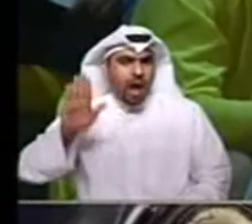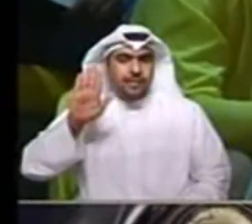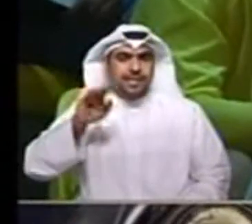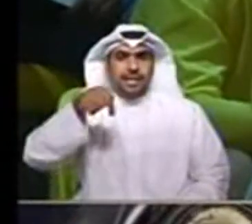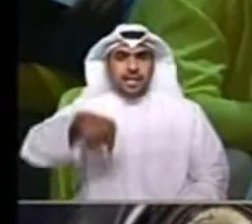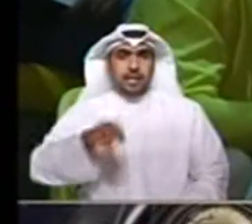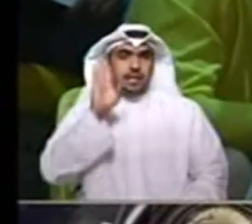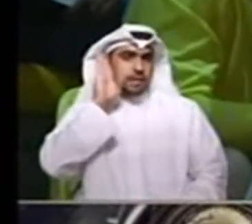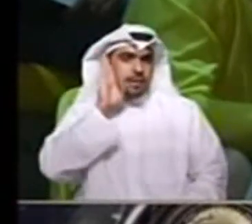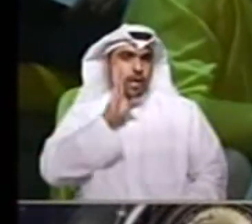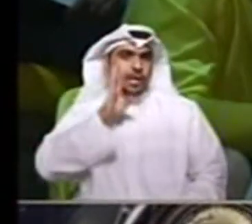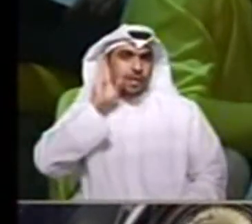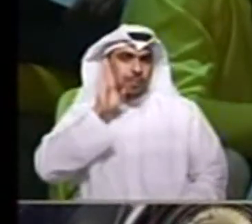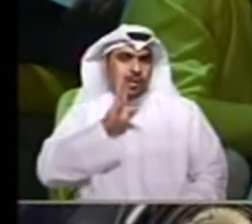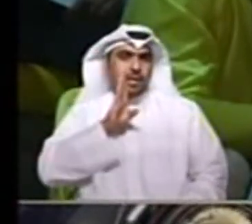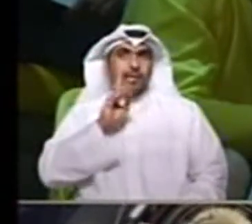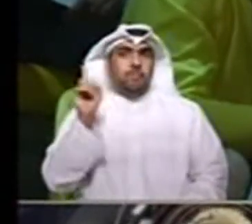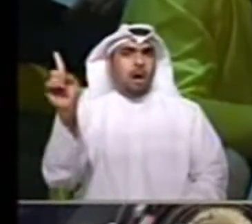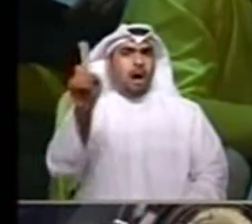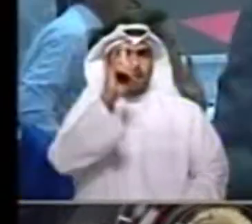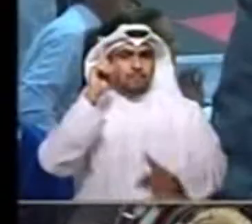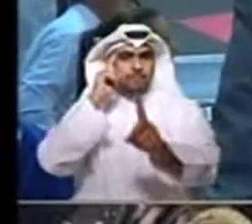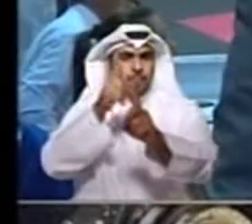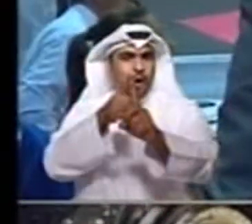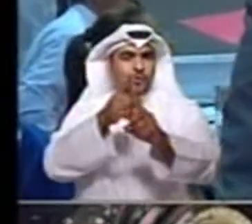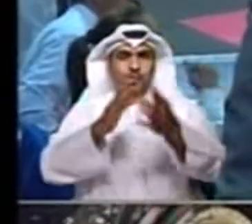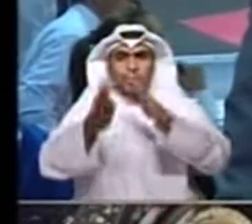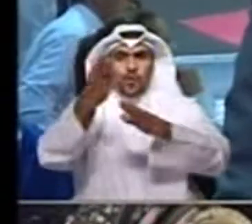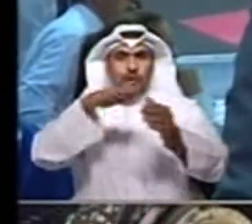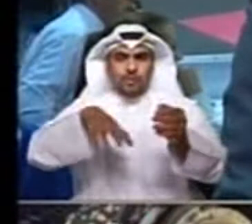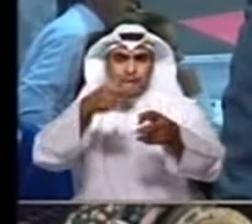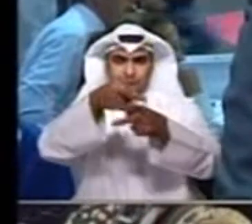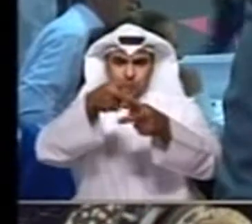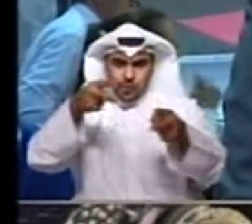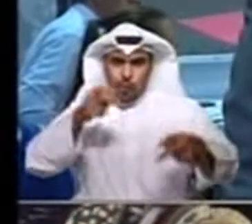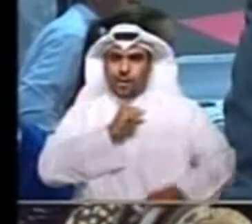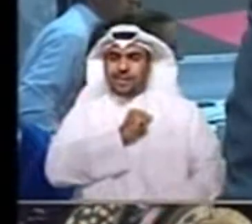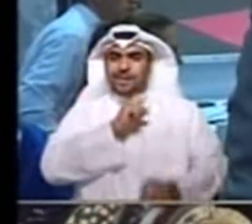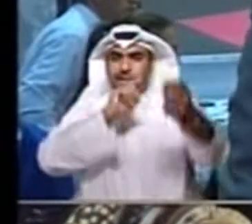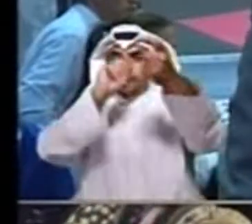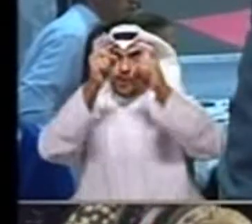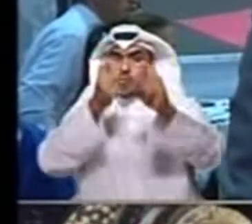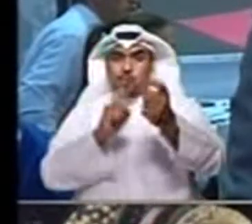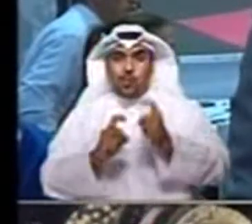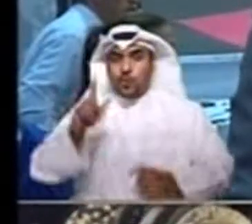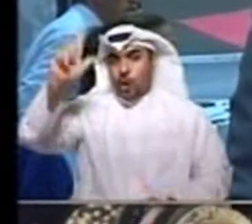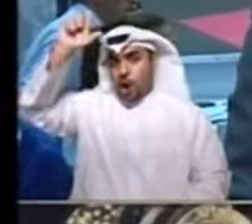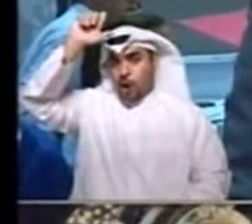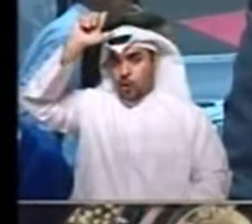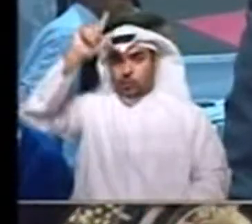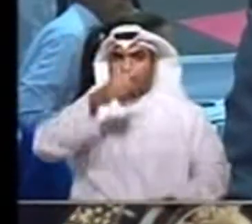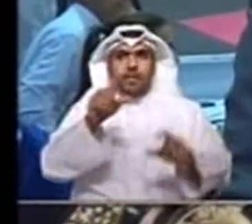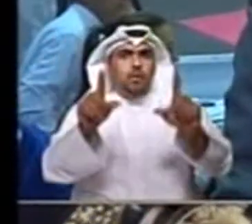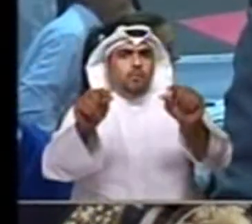فرصة لإبراز قدراتهم القتالية. بطولة الحسن الدولية شكلت فرصة مهمة للاعبي الكويت